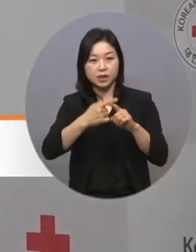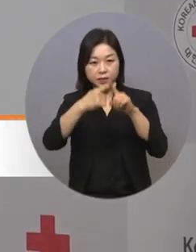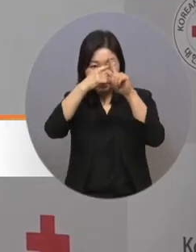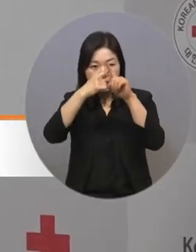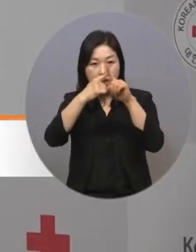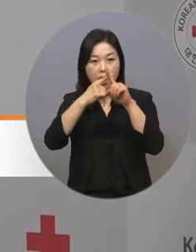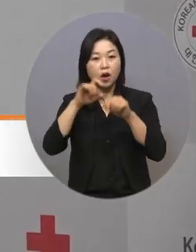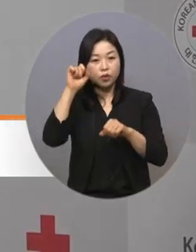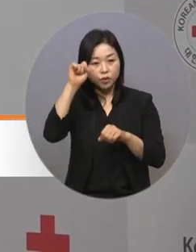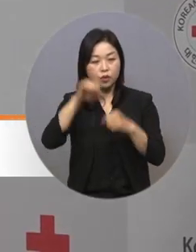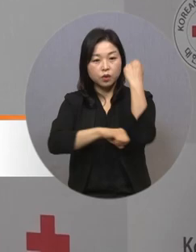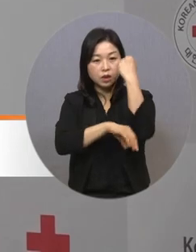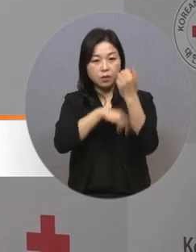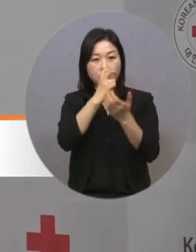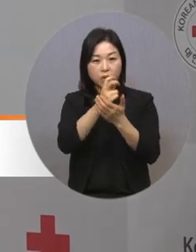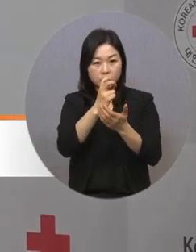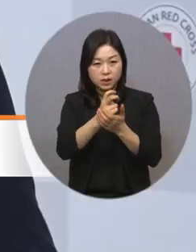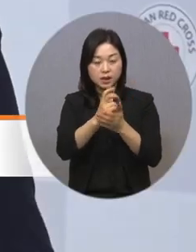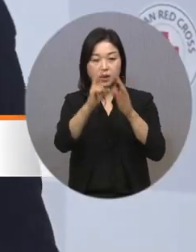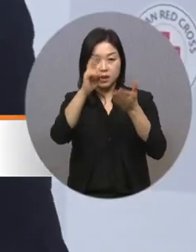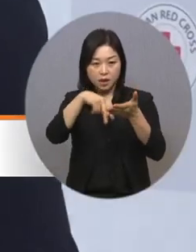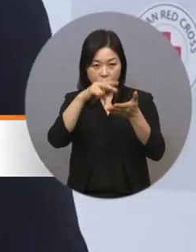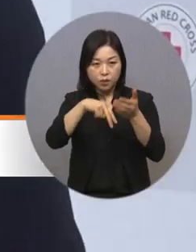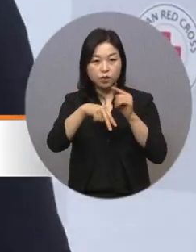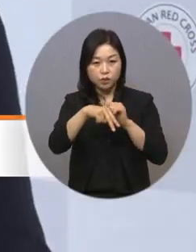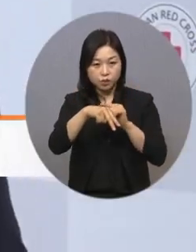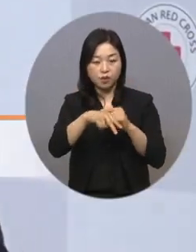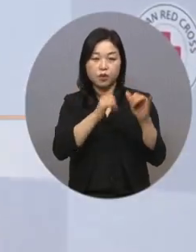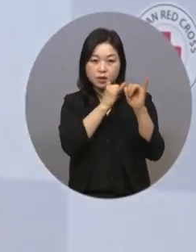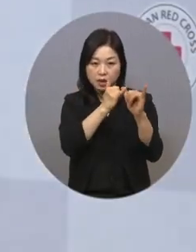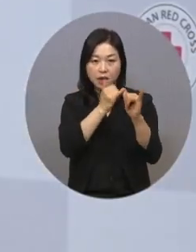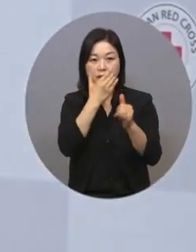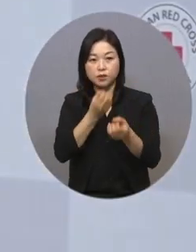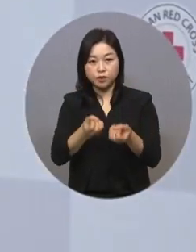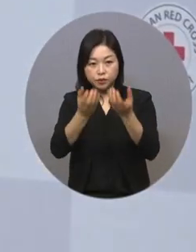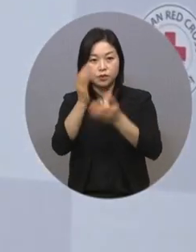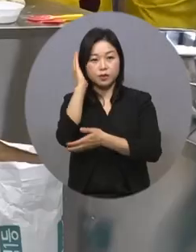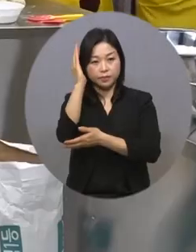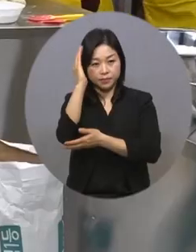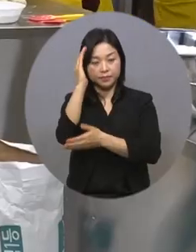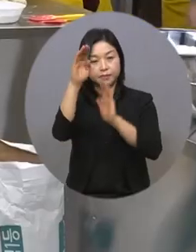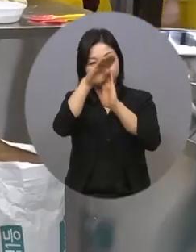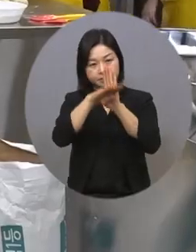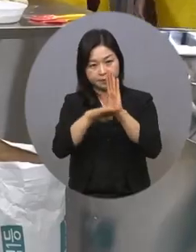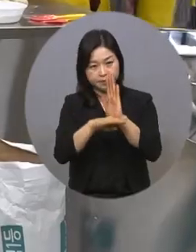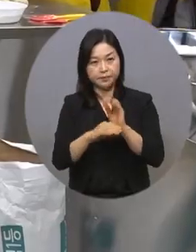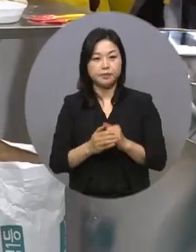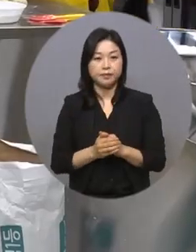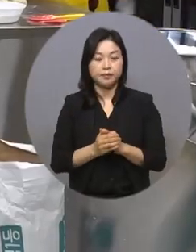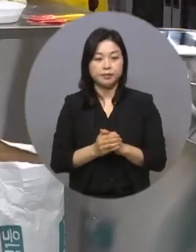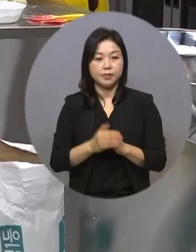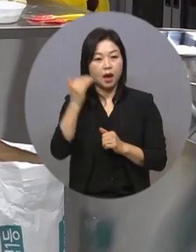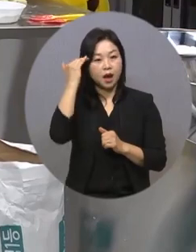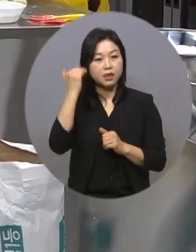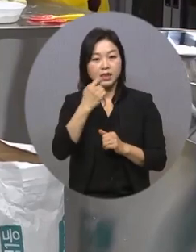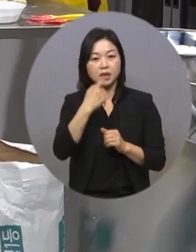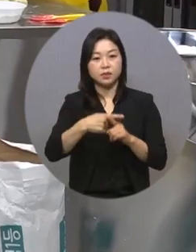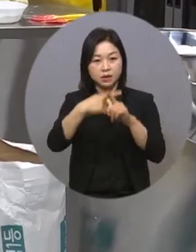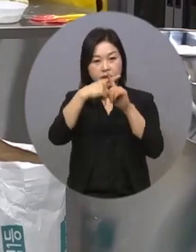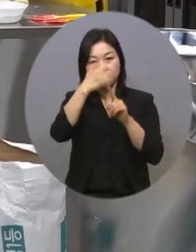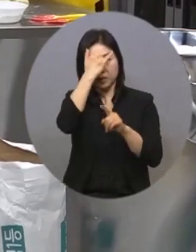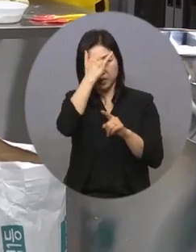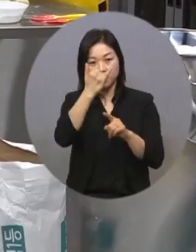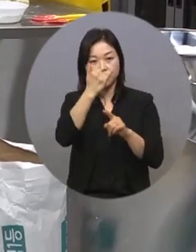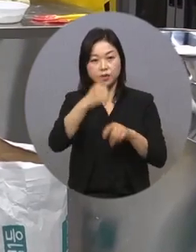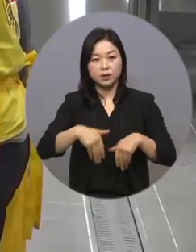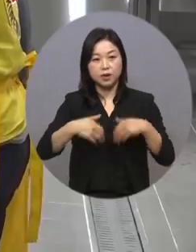국제적십자운동기본원칙 낭독으로 시작되었으며 포상, 축사 순서로 진행되었습니다. 그동안 대한적십자사